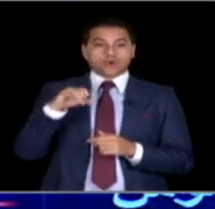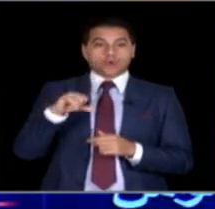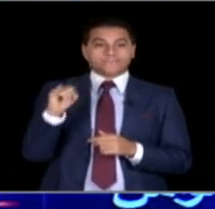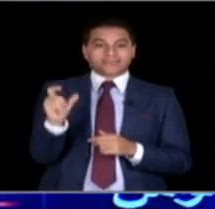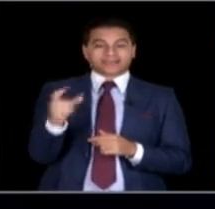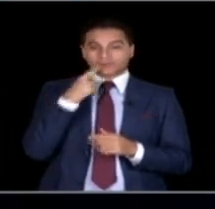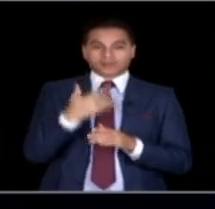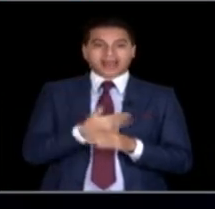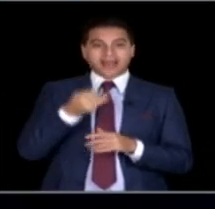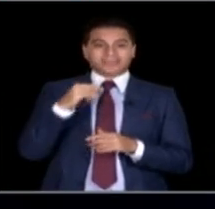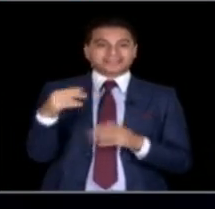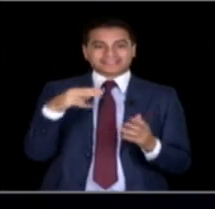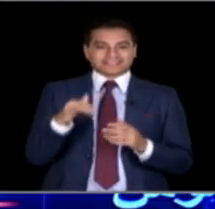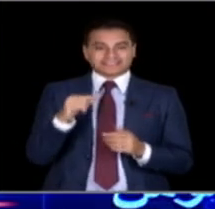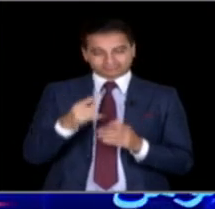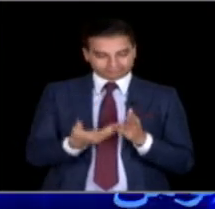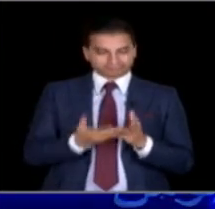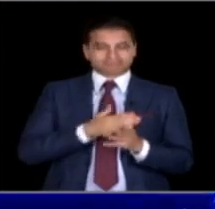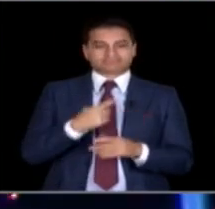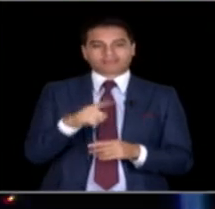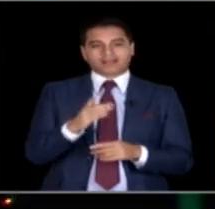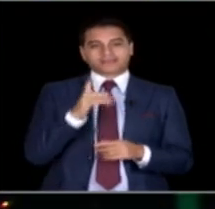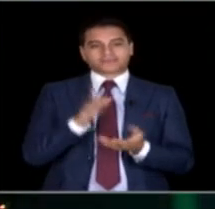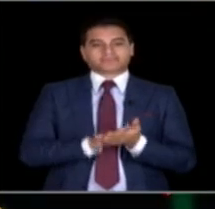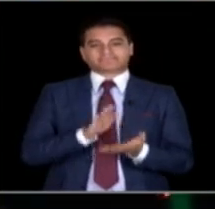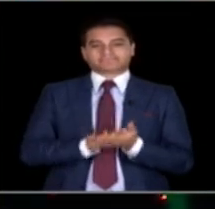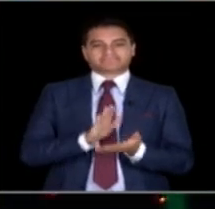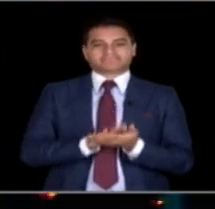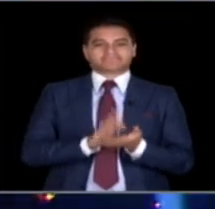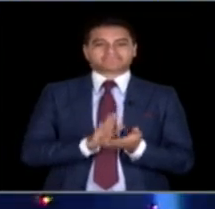عيد. أحمد عيد. إجابة صحيحة.